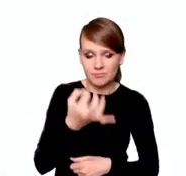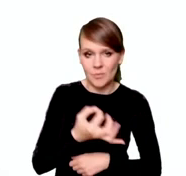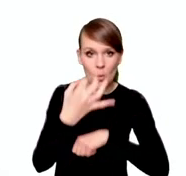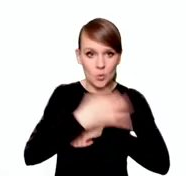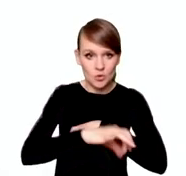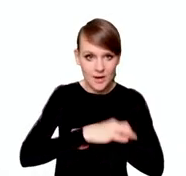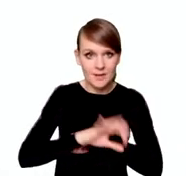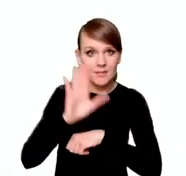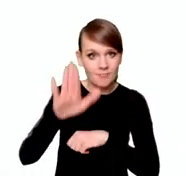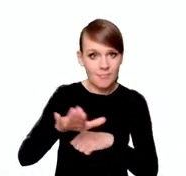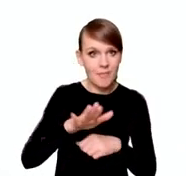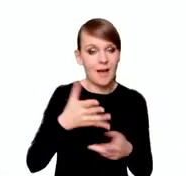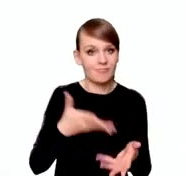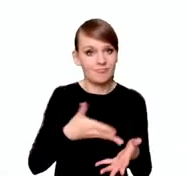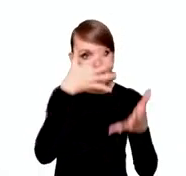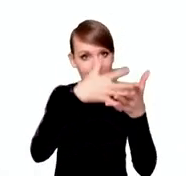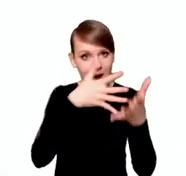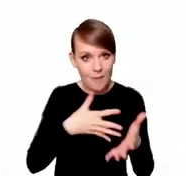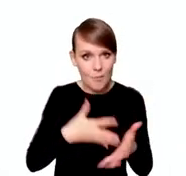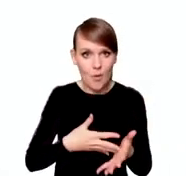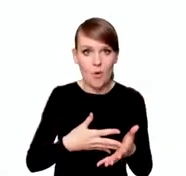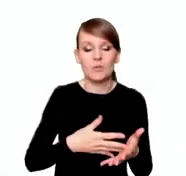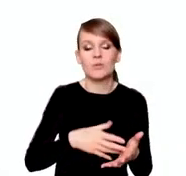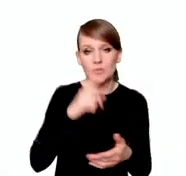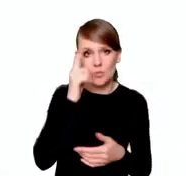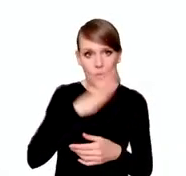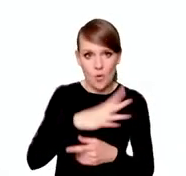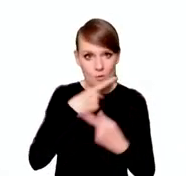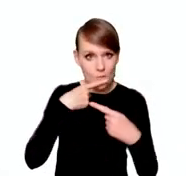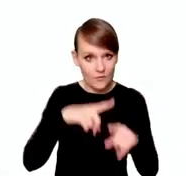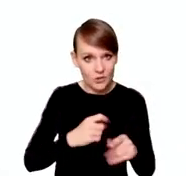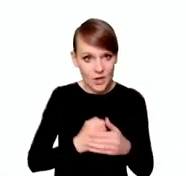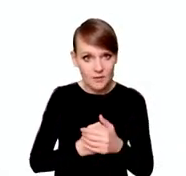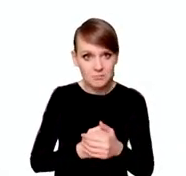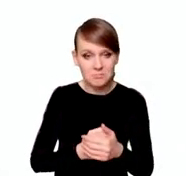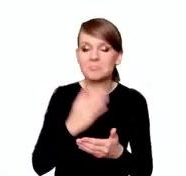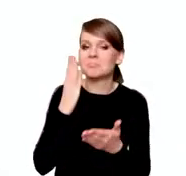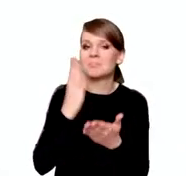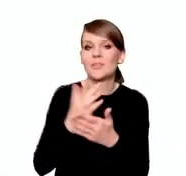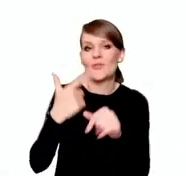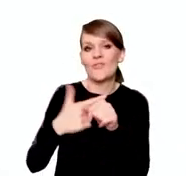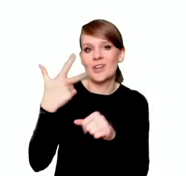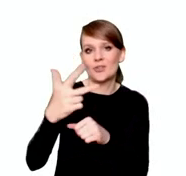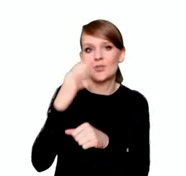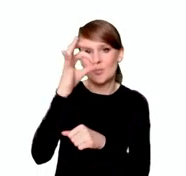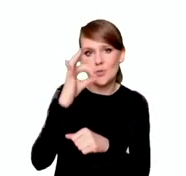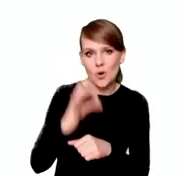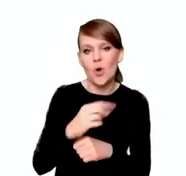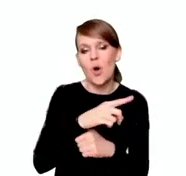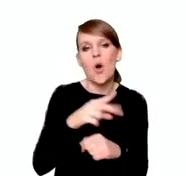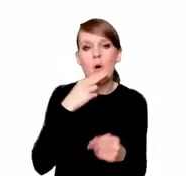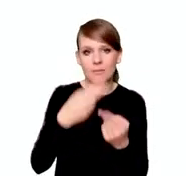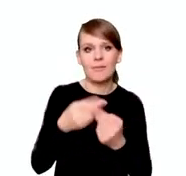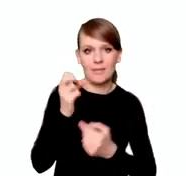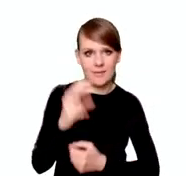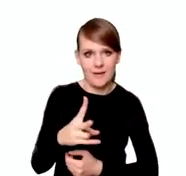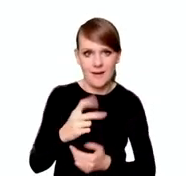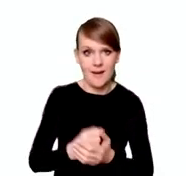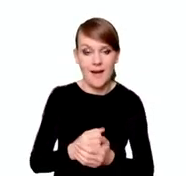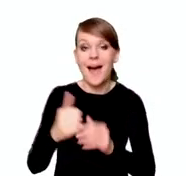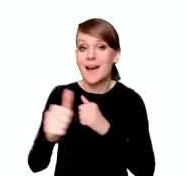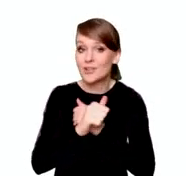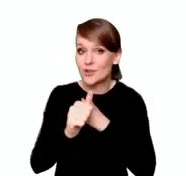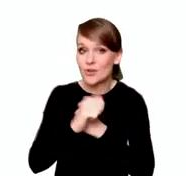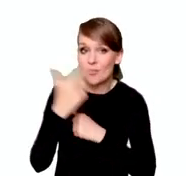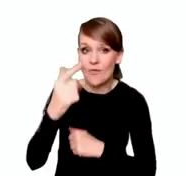mają opracowane raporty społecznej odpowiedzialności i tylko 23% próby odpowiedziało twierdząco.